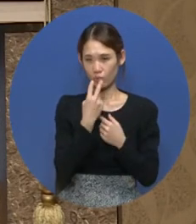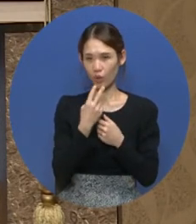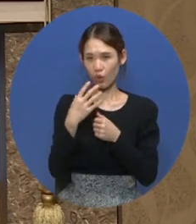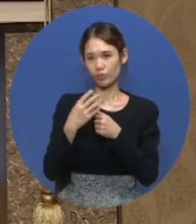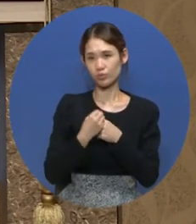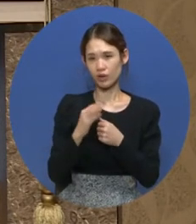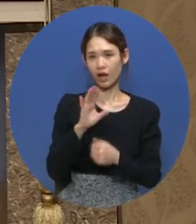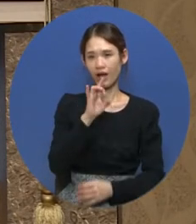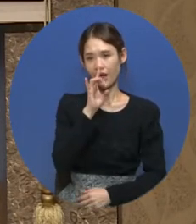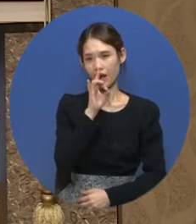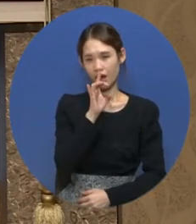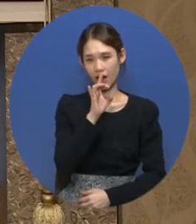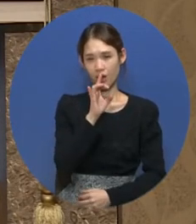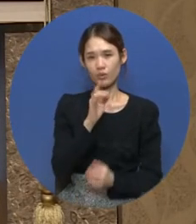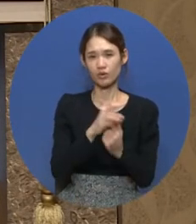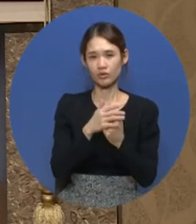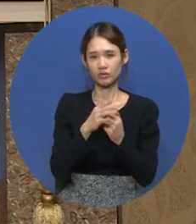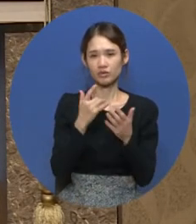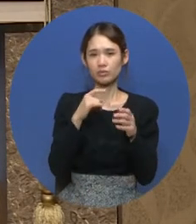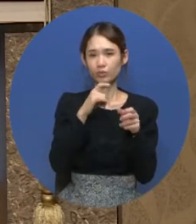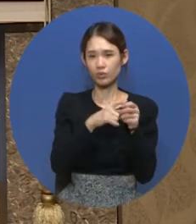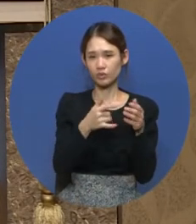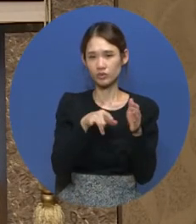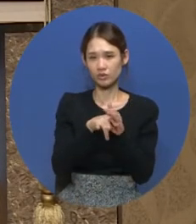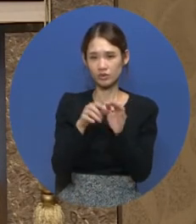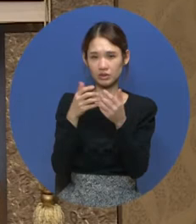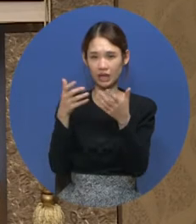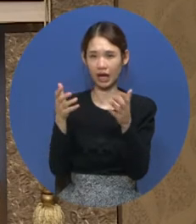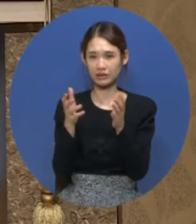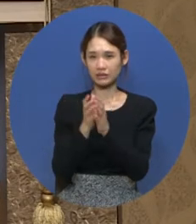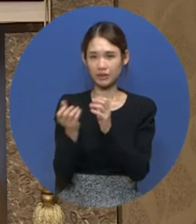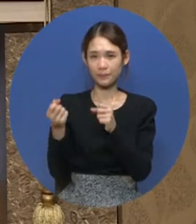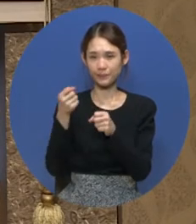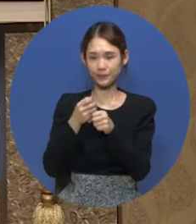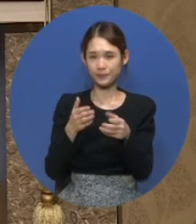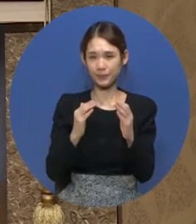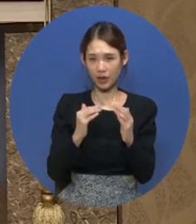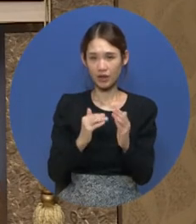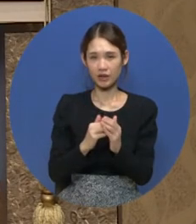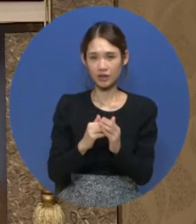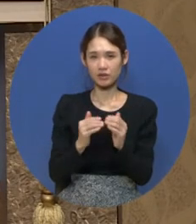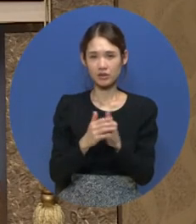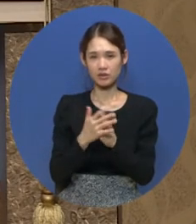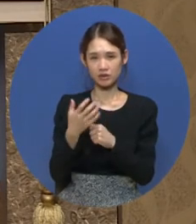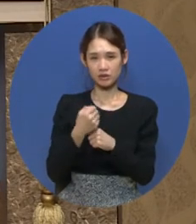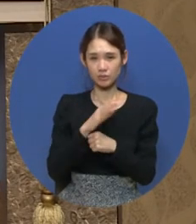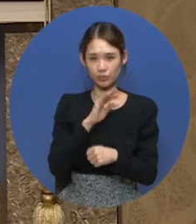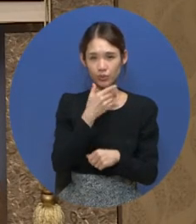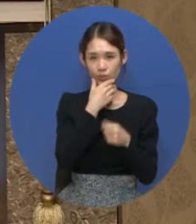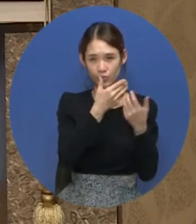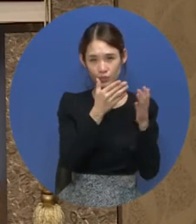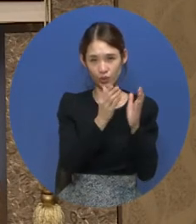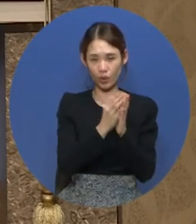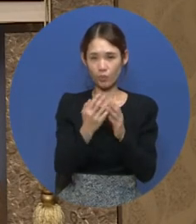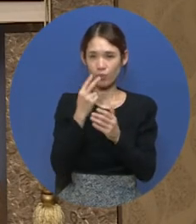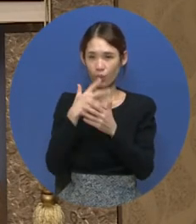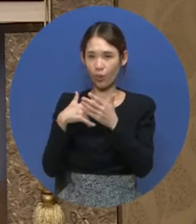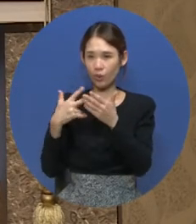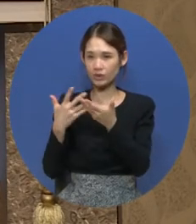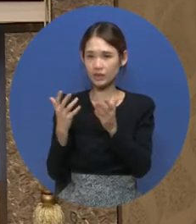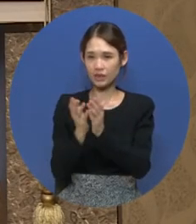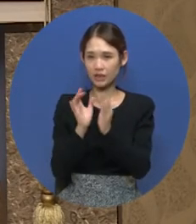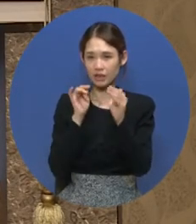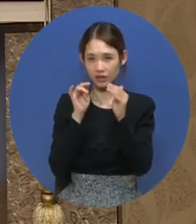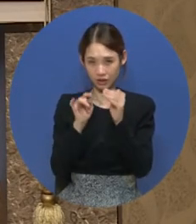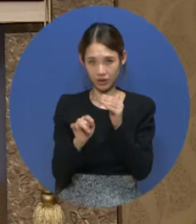있었어요 그래서 공고를 위해서 저희가 단체를 결성해 서 그거를 가지고 보건복지부 라든지 본 공단